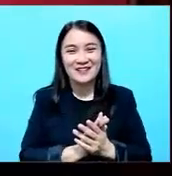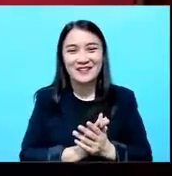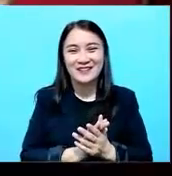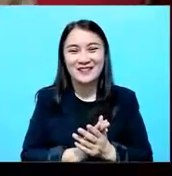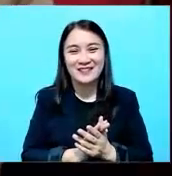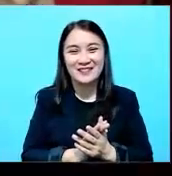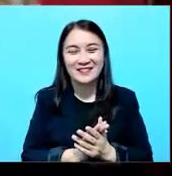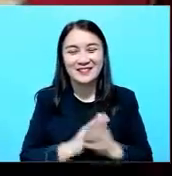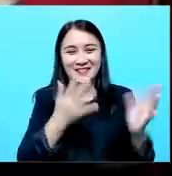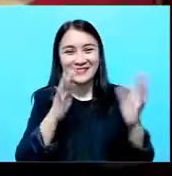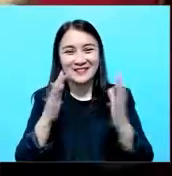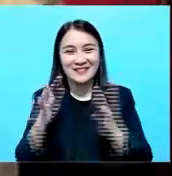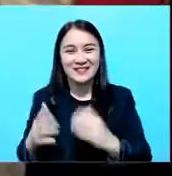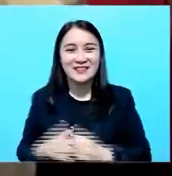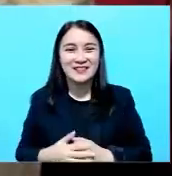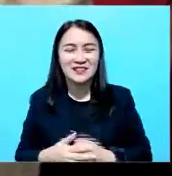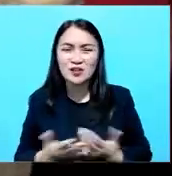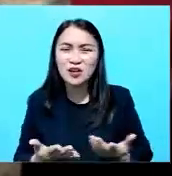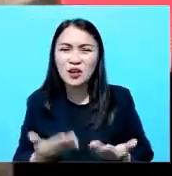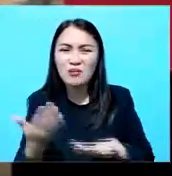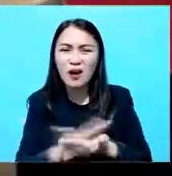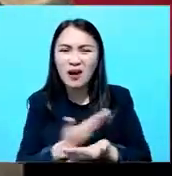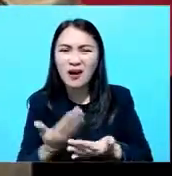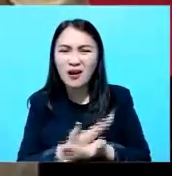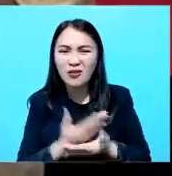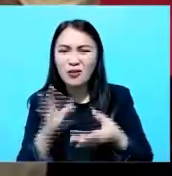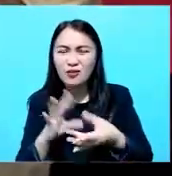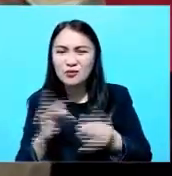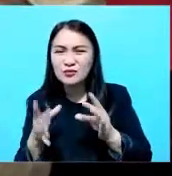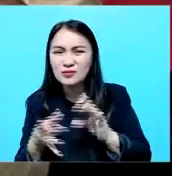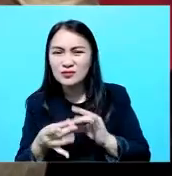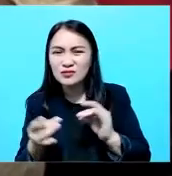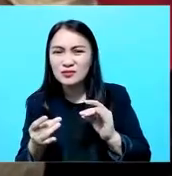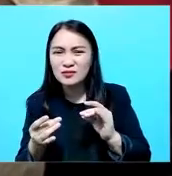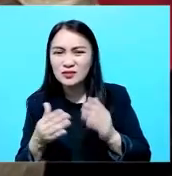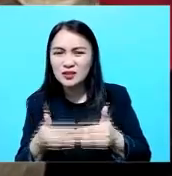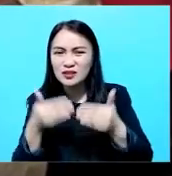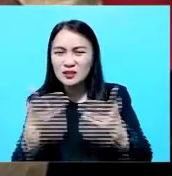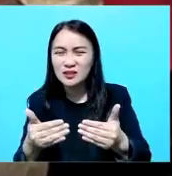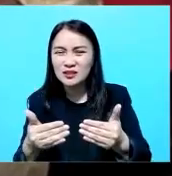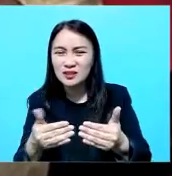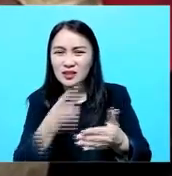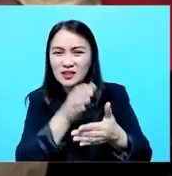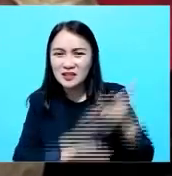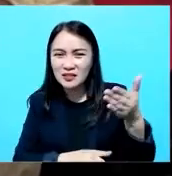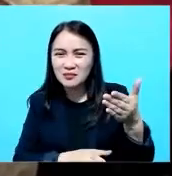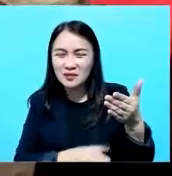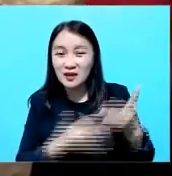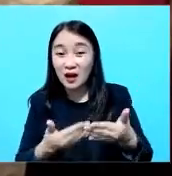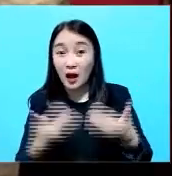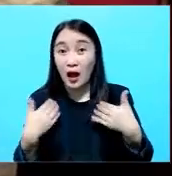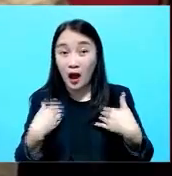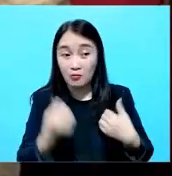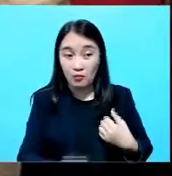Ano nga ba itong bagong yugto, Coco? Ito na yung pagkikita-kita ng mga bawat characters, saka yung pagsabog ng mga bawat plot ng